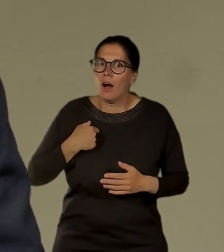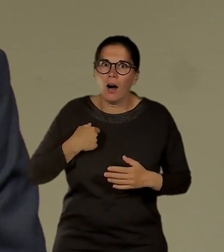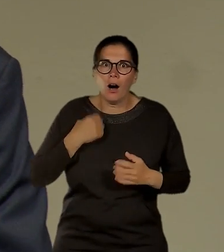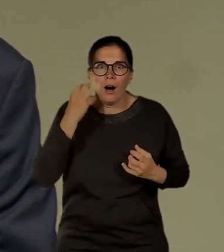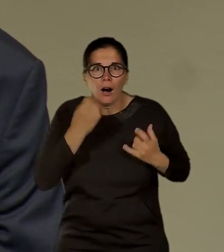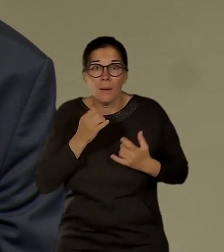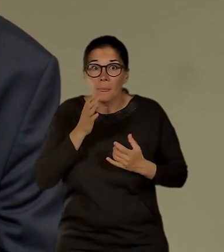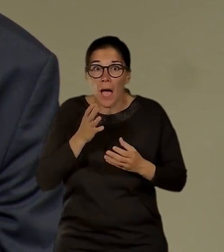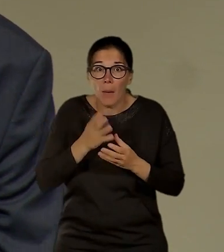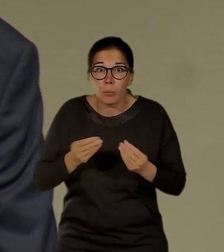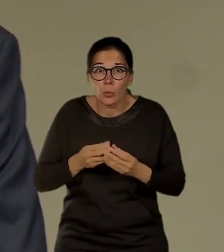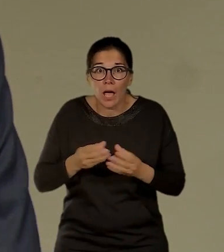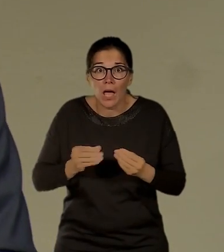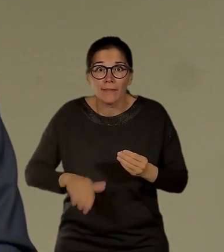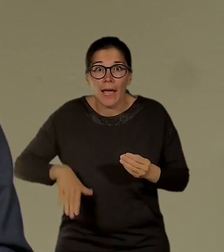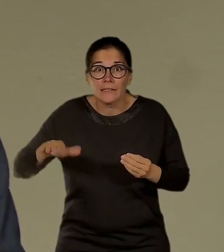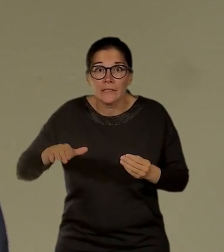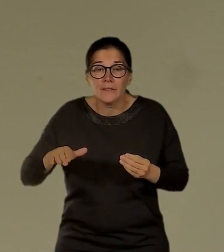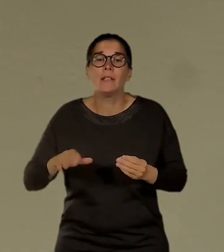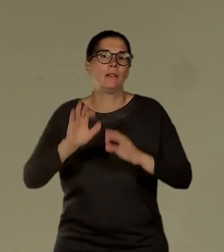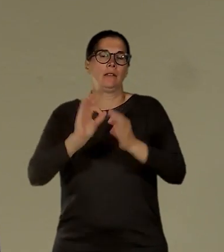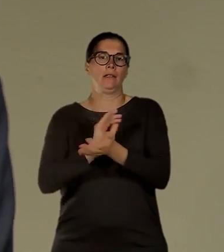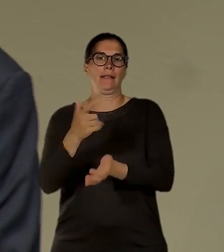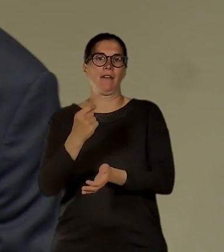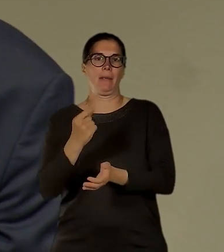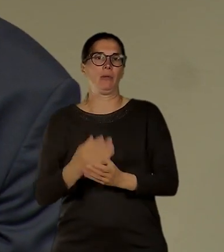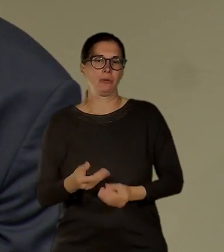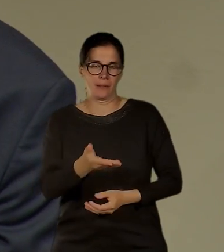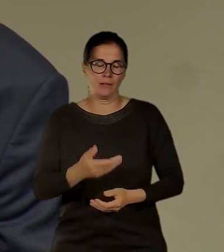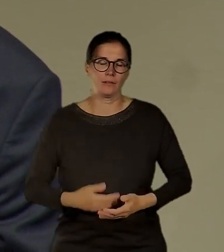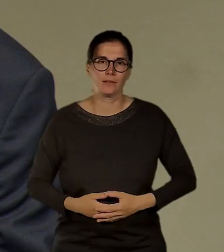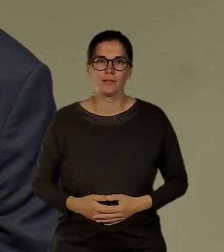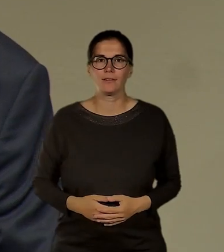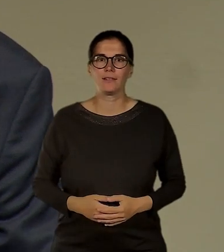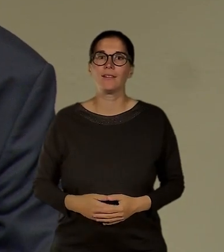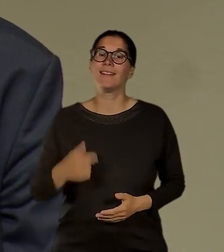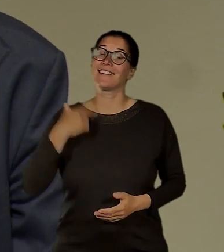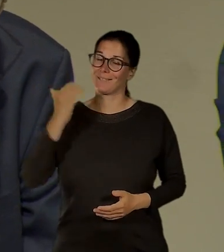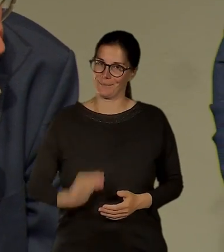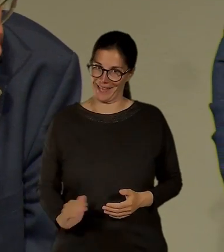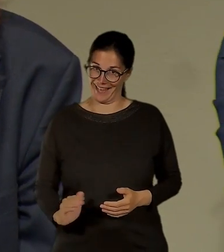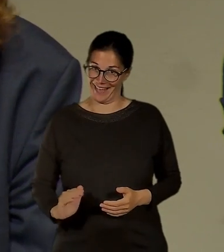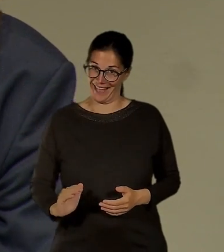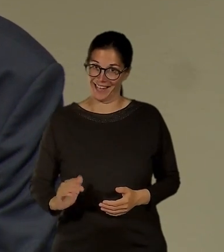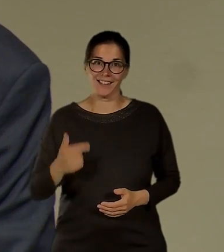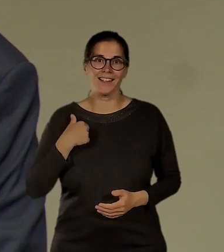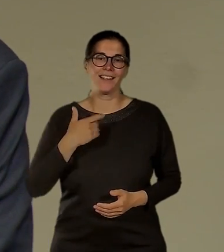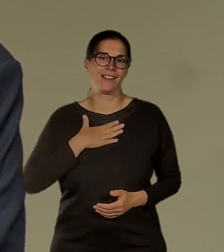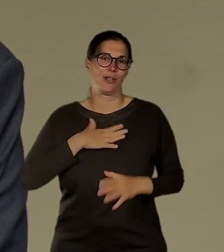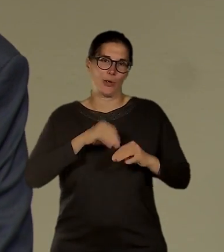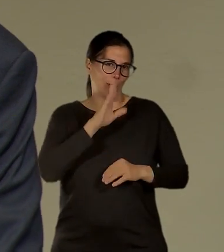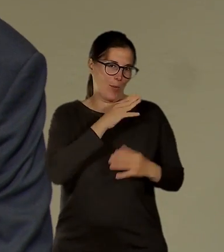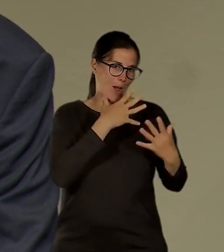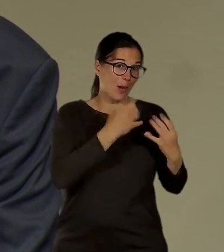Už jsme se báli, že nebude. Tak máte 2 minuty na příběh z dětství. Já když jsem byl malinký, tak my jsme auto neměli, jo, a měl ho